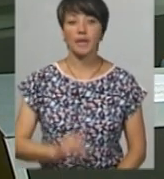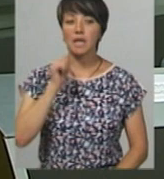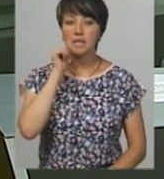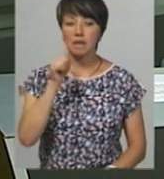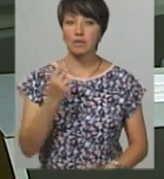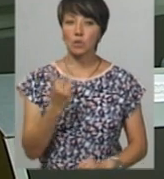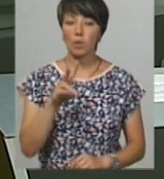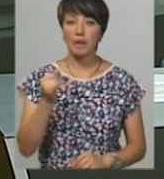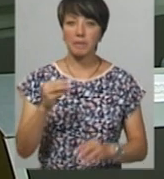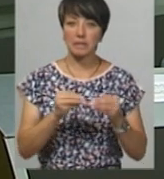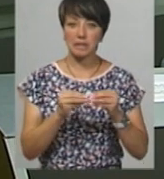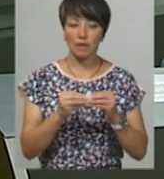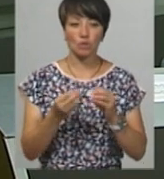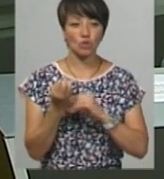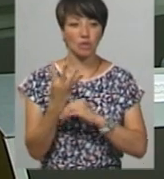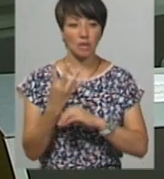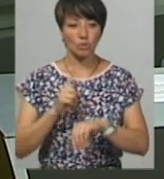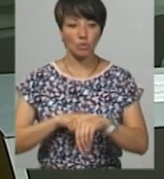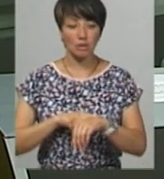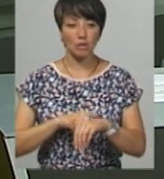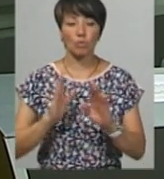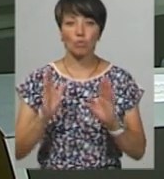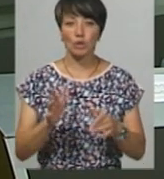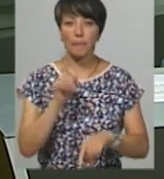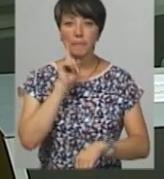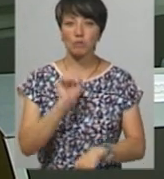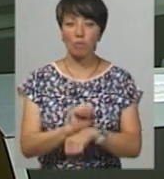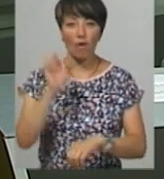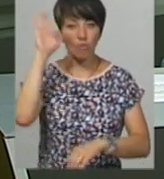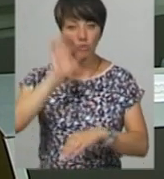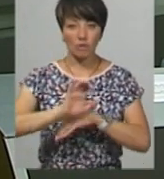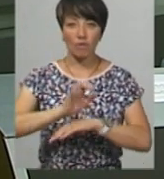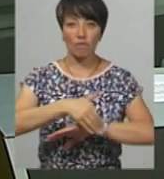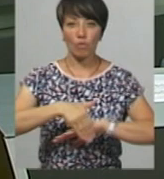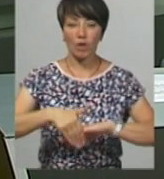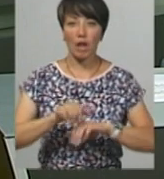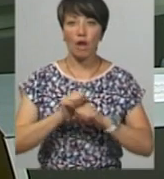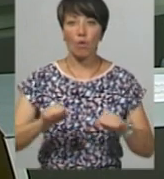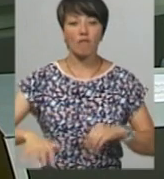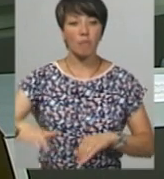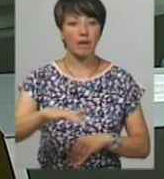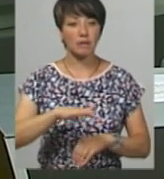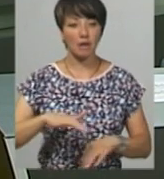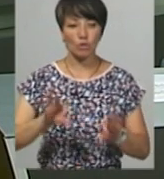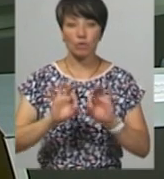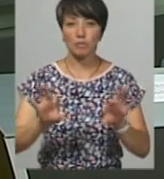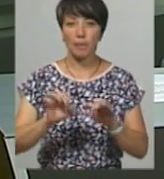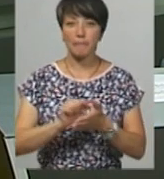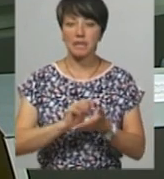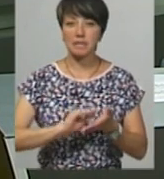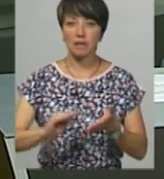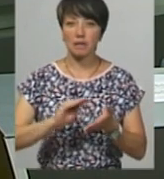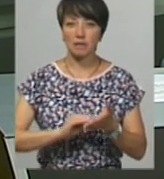Завтра, 2 липня, з 10 до 14 буде призупинено водопостачання по вулиці Героїв Майдану. Про це розповіла